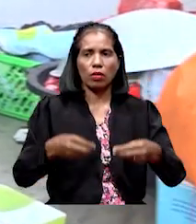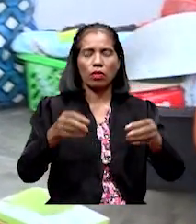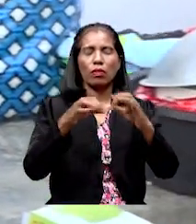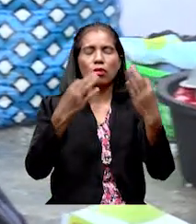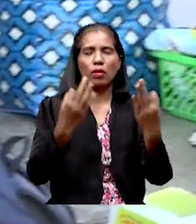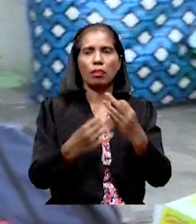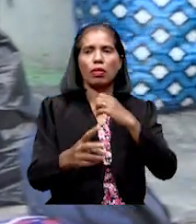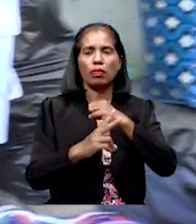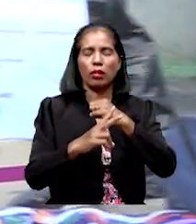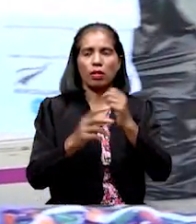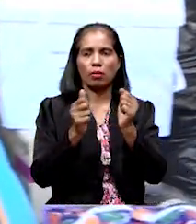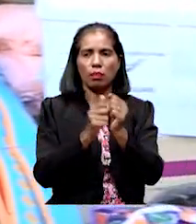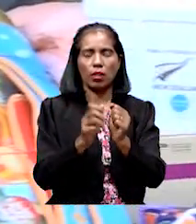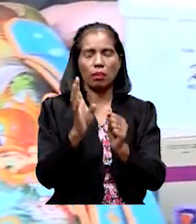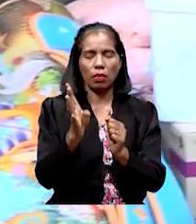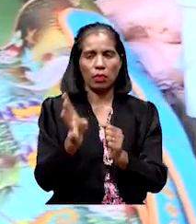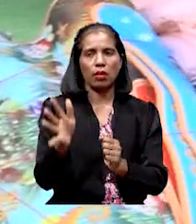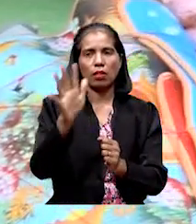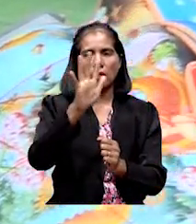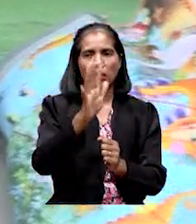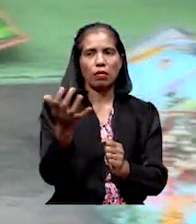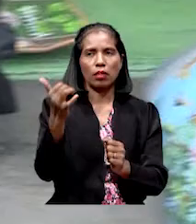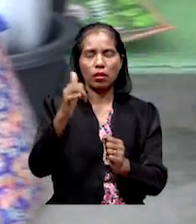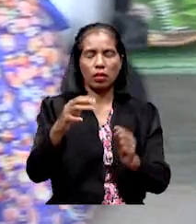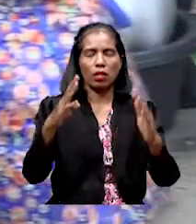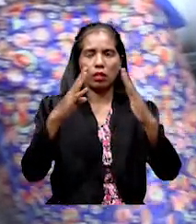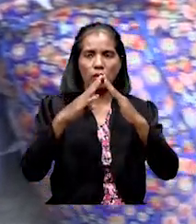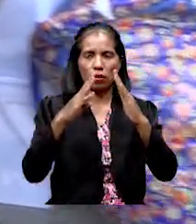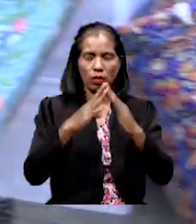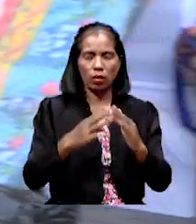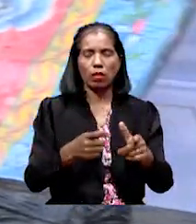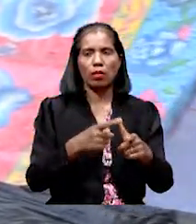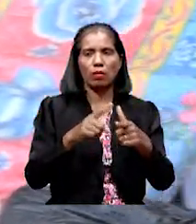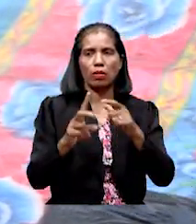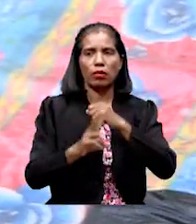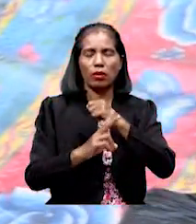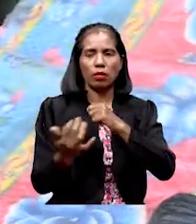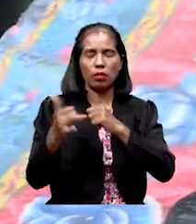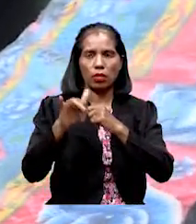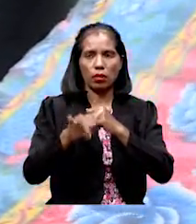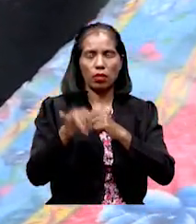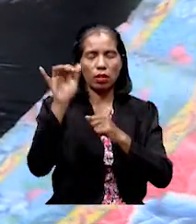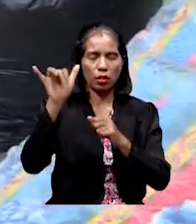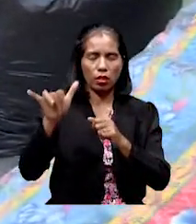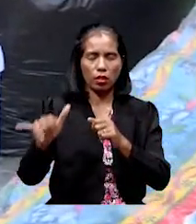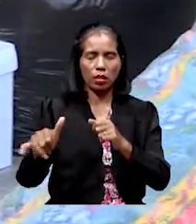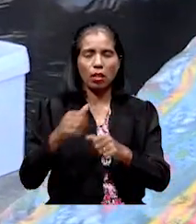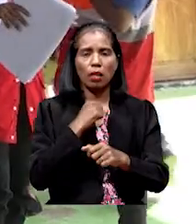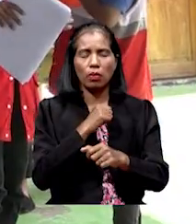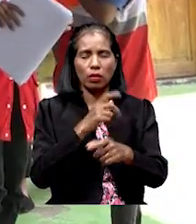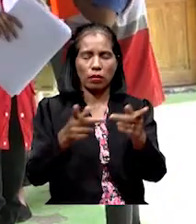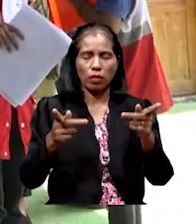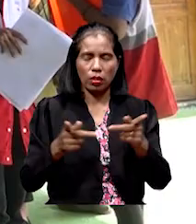família vítima hatnulu resin lima, basira ni hela fatin, a foi vítima sira hela Centro Evacuação Dom Bosco